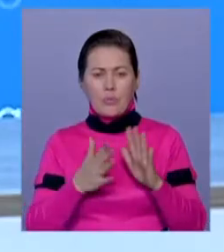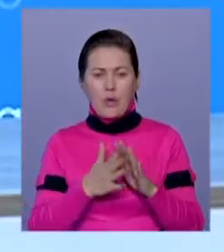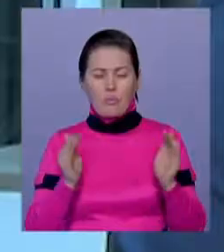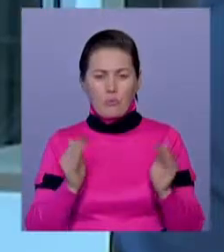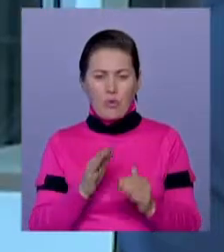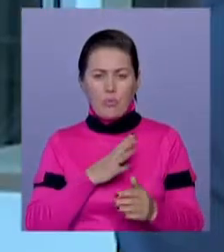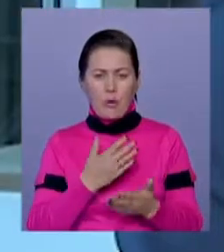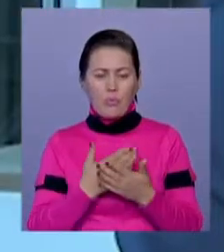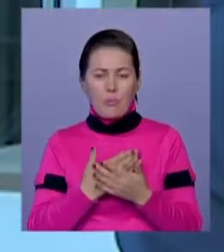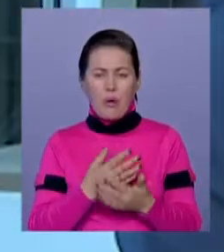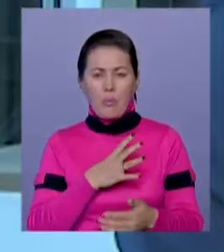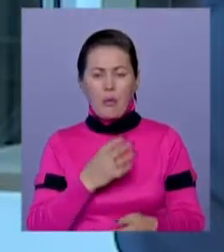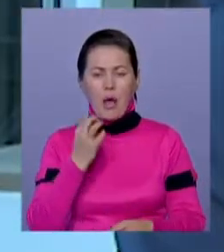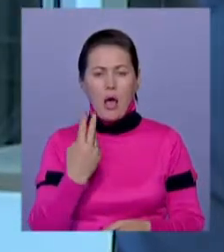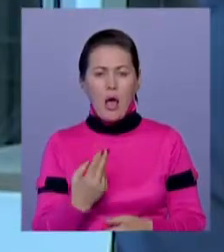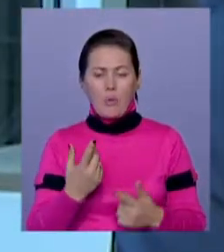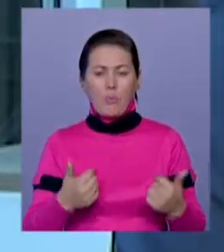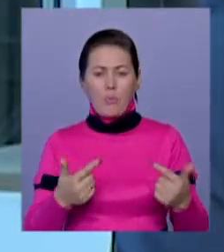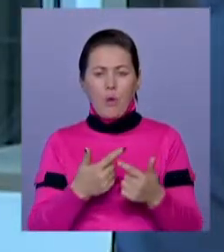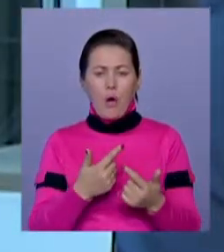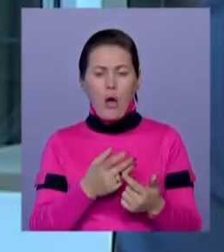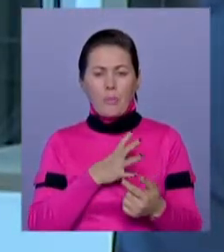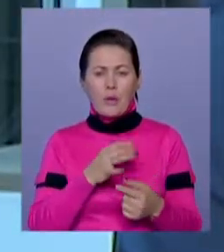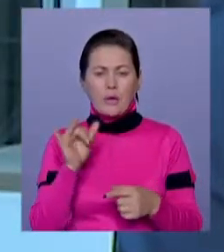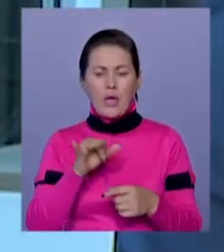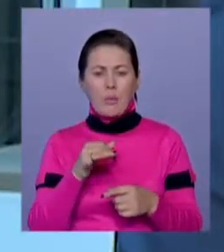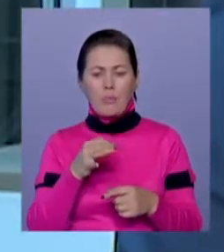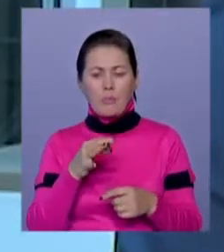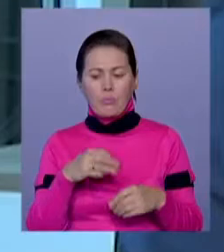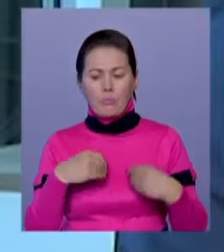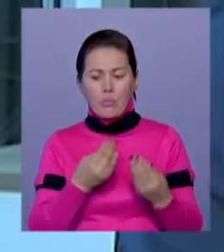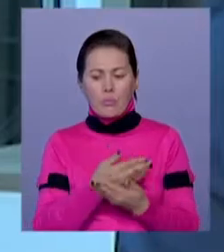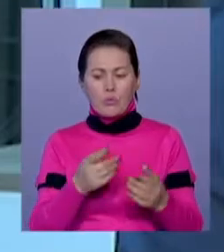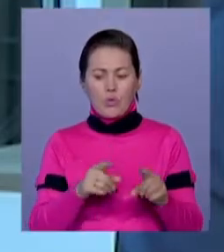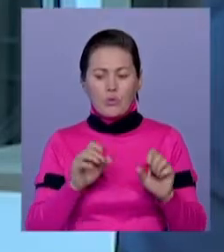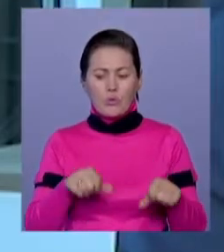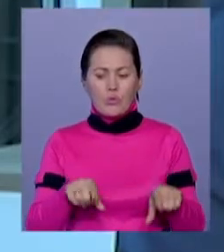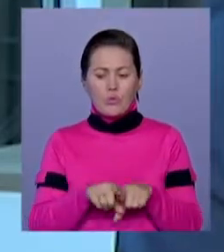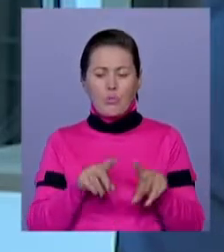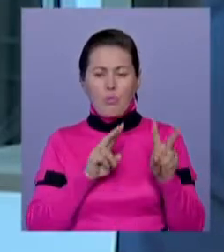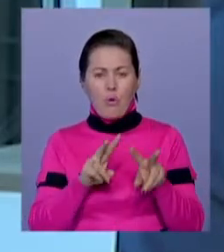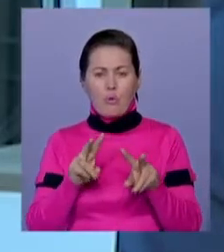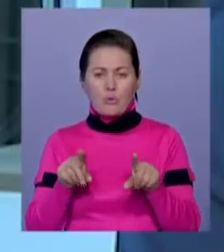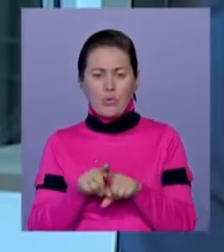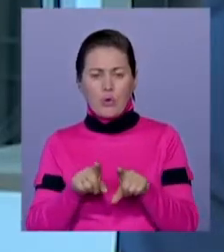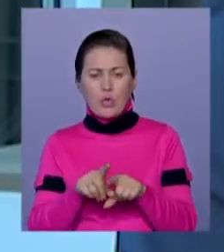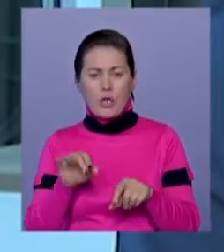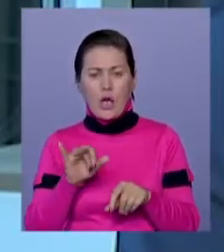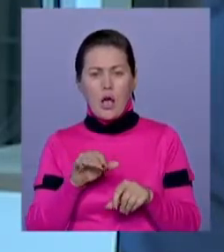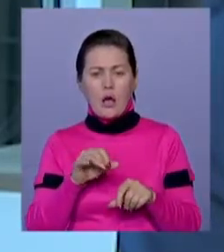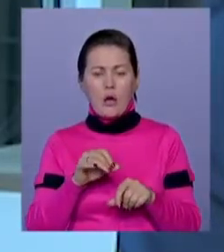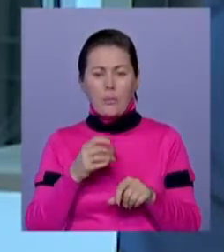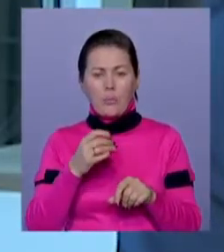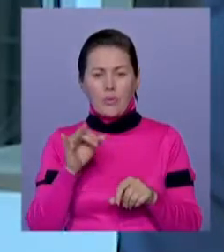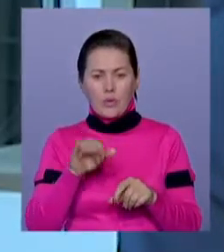ғой, иә? Акционерлік қоғамның құрылу мақсаты жаңа беріліп функциялар бере отырып, олардың мүмкіндігін бақылау және қадағалау